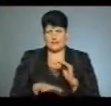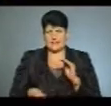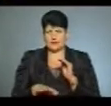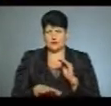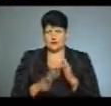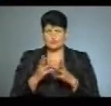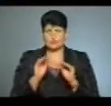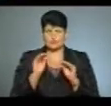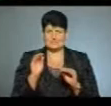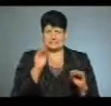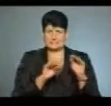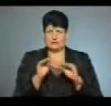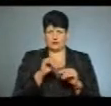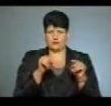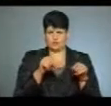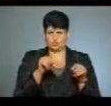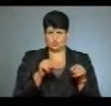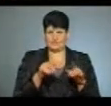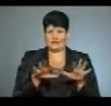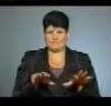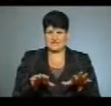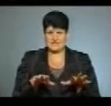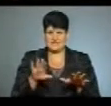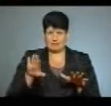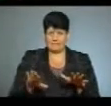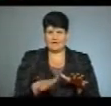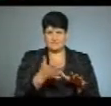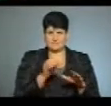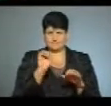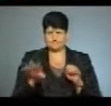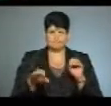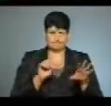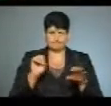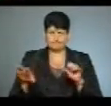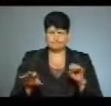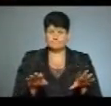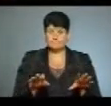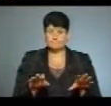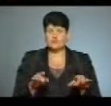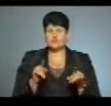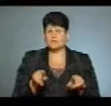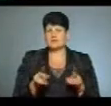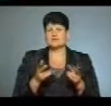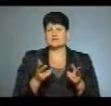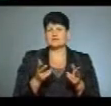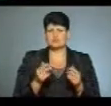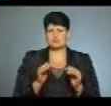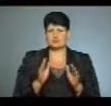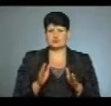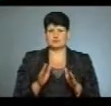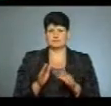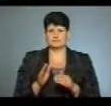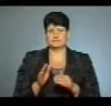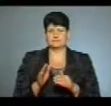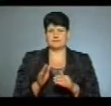буде складуватися і знаходитися ось тут на місці виїмки, так, на берегах цього ставку, то він, звичайно, буде фонити, тому